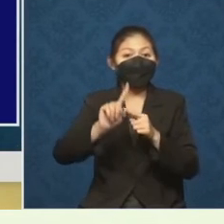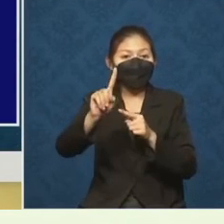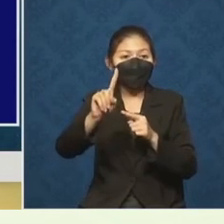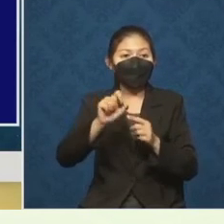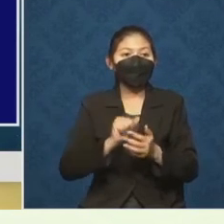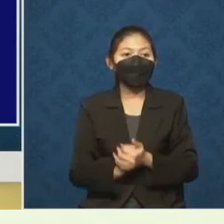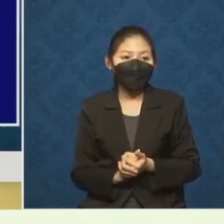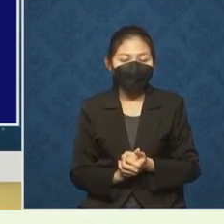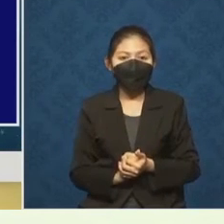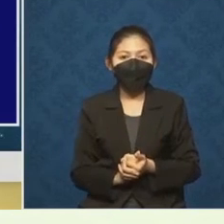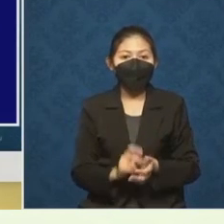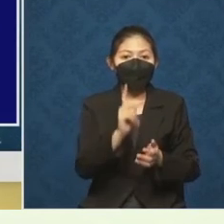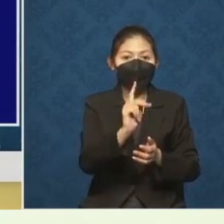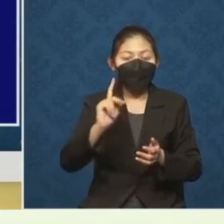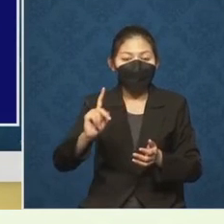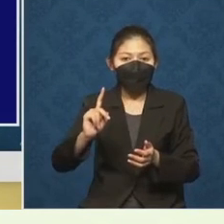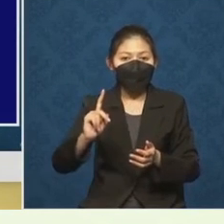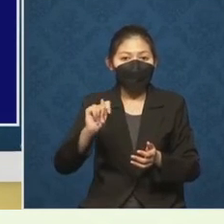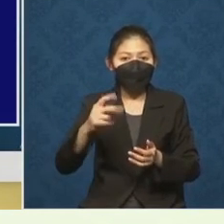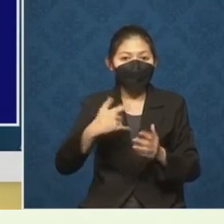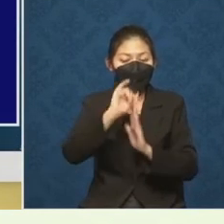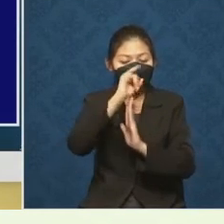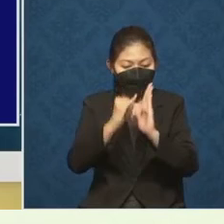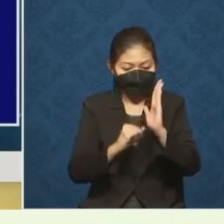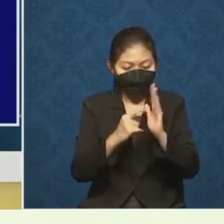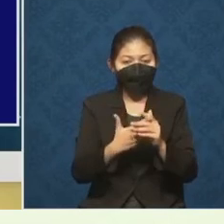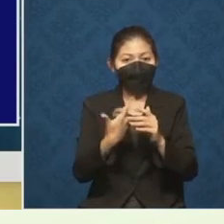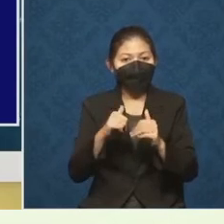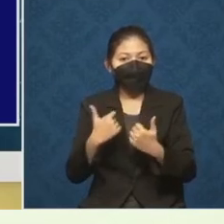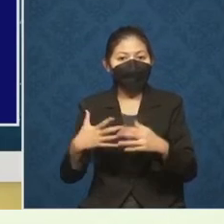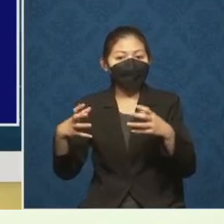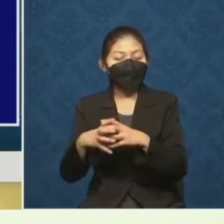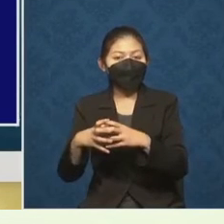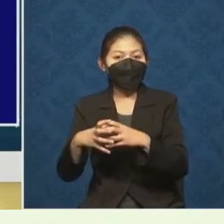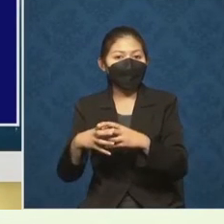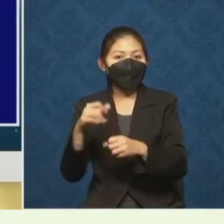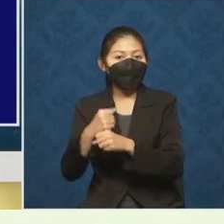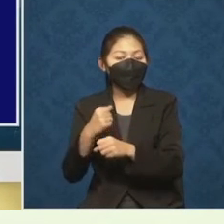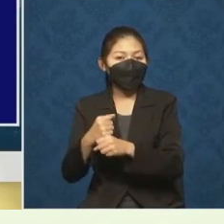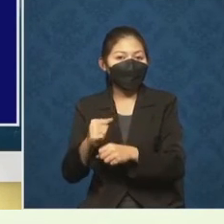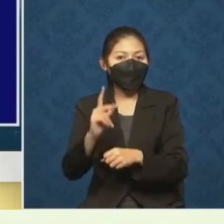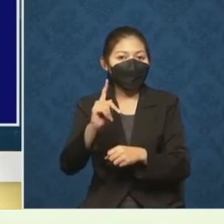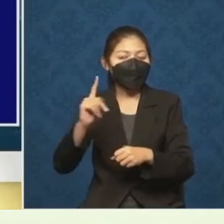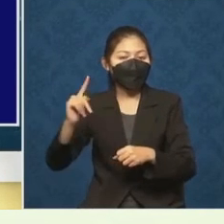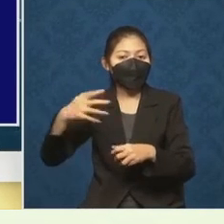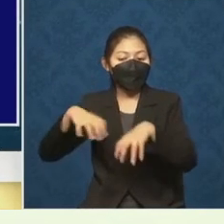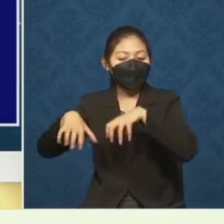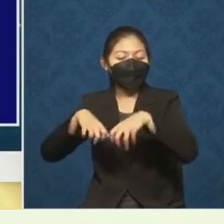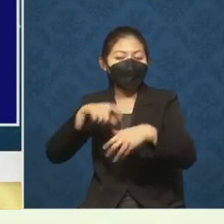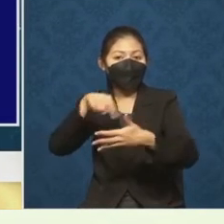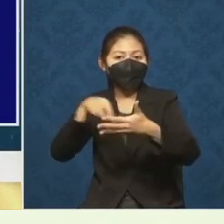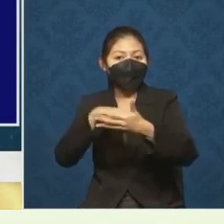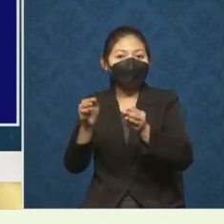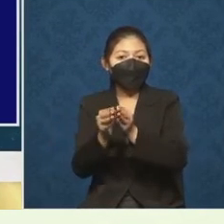ดนะครับคงเหลือเฉพาะสำนักงานกกต.พอไว้จัดการเลือกตั้งทำไมผมต้องเสนอให้ยุบกกต.จังหวัด